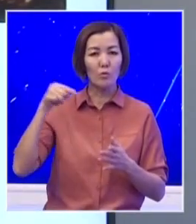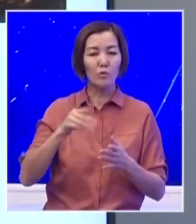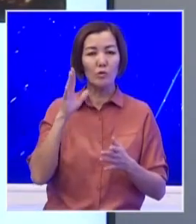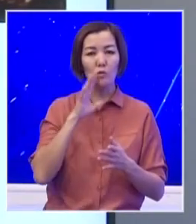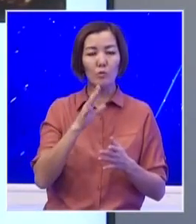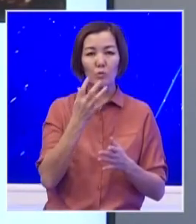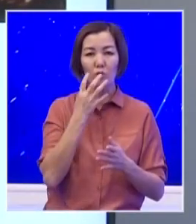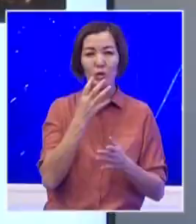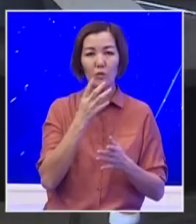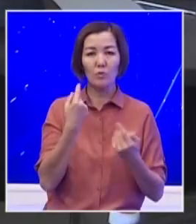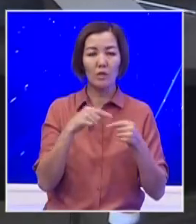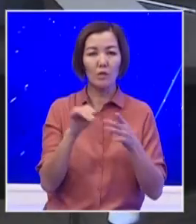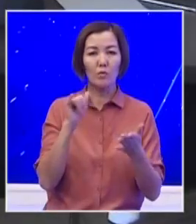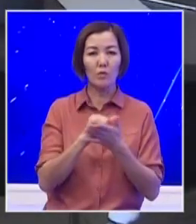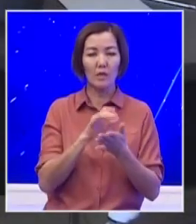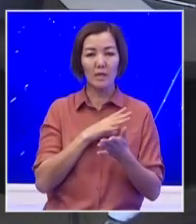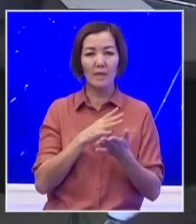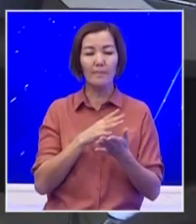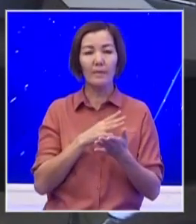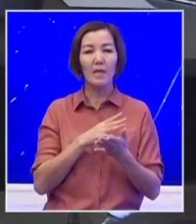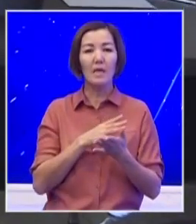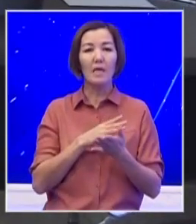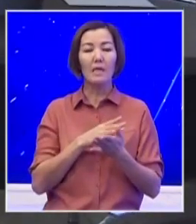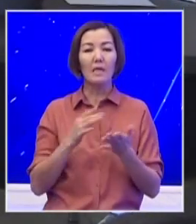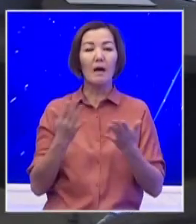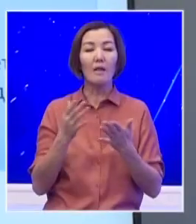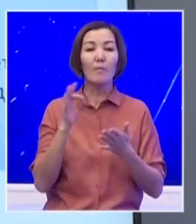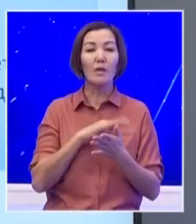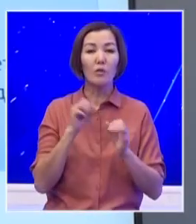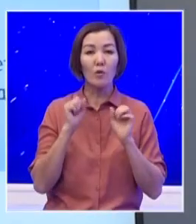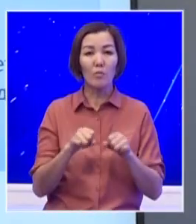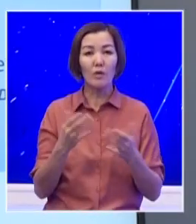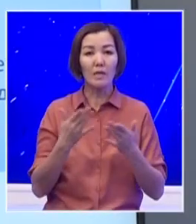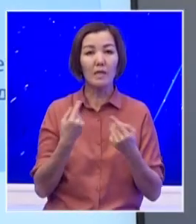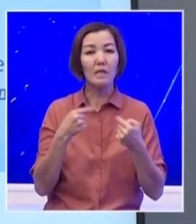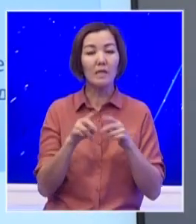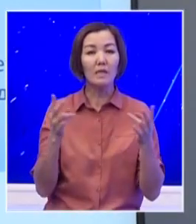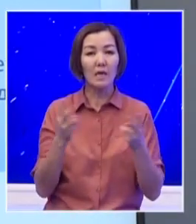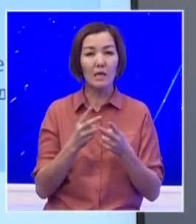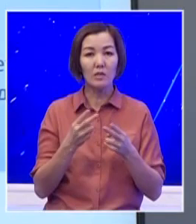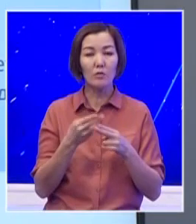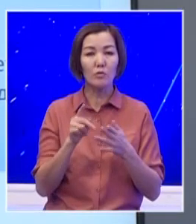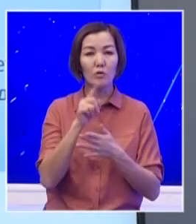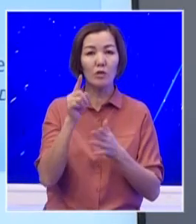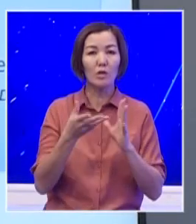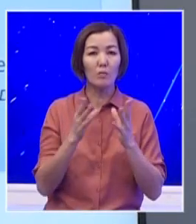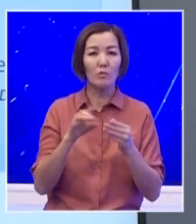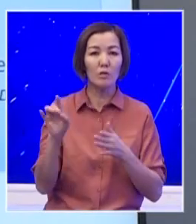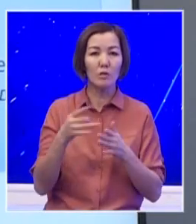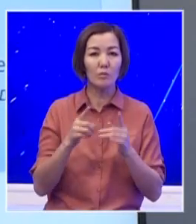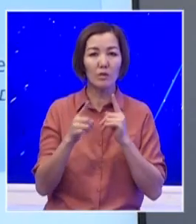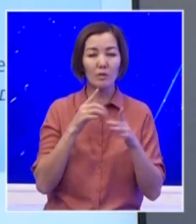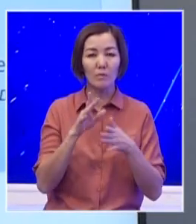жылыту технологиясы орнатылған. Енді сол құралдарды қалай пайдалануға болады, қандай техника қажет? Осы сұрақтар бойынша